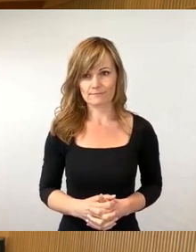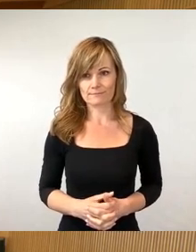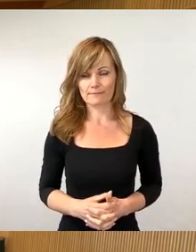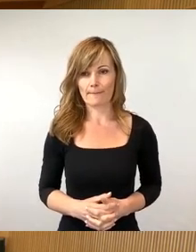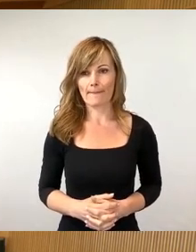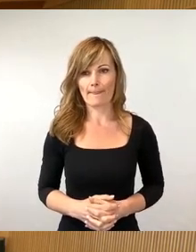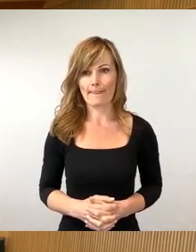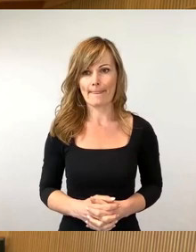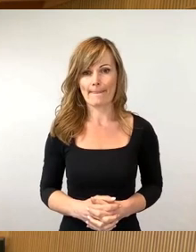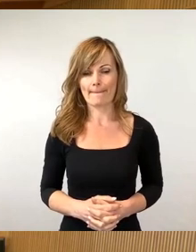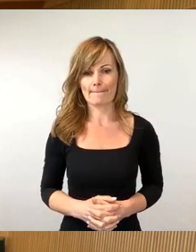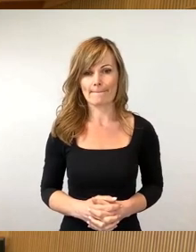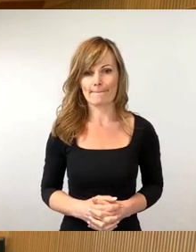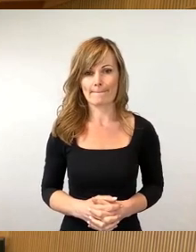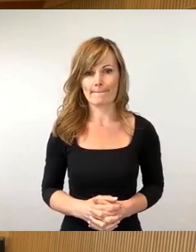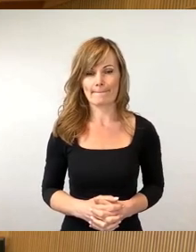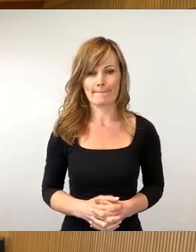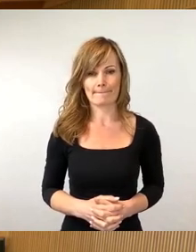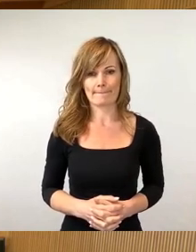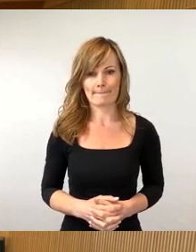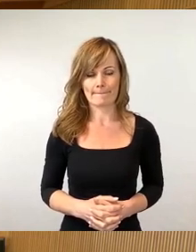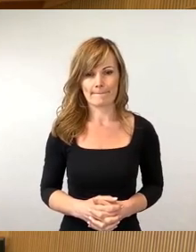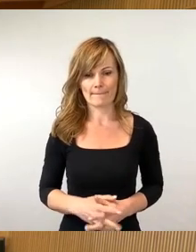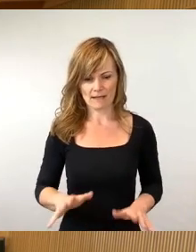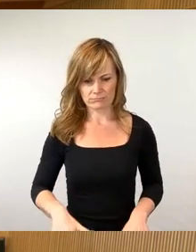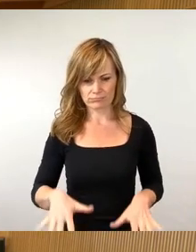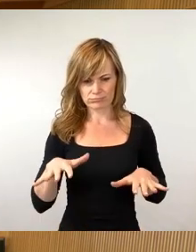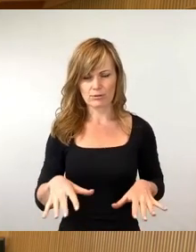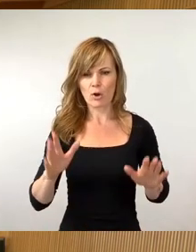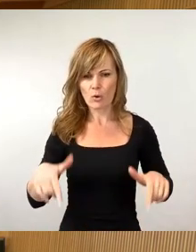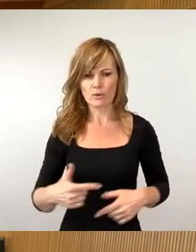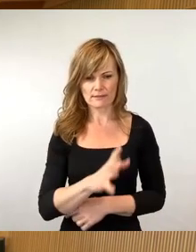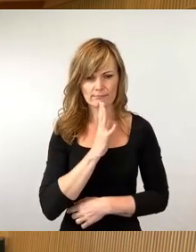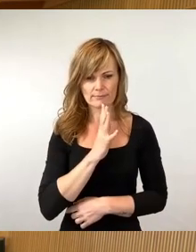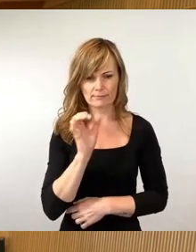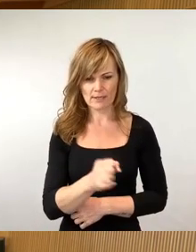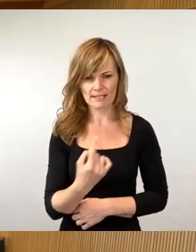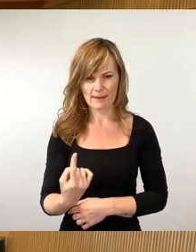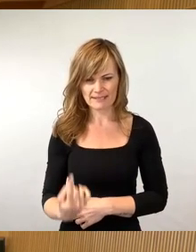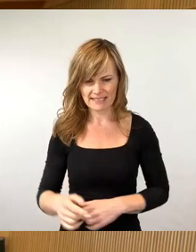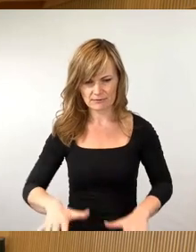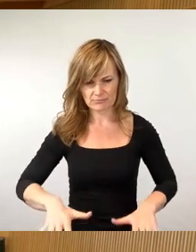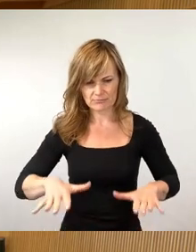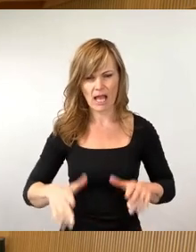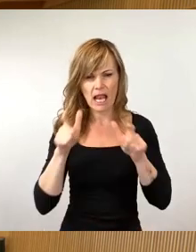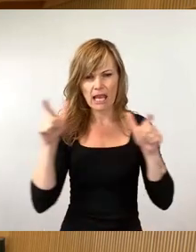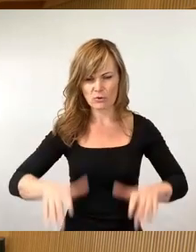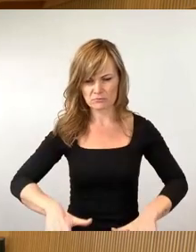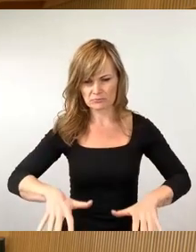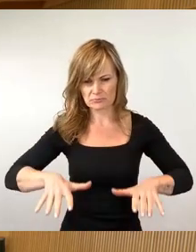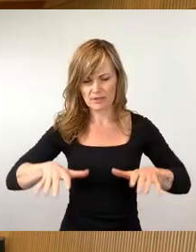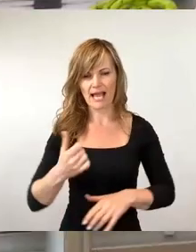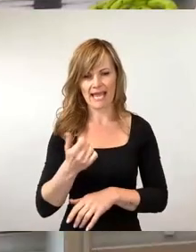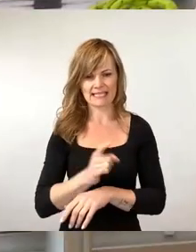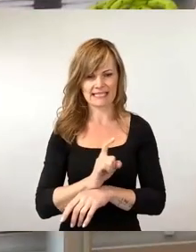Normalerweise kann man auch schon losreden, wenn man das hochfährt, aber das Gerät hier vorne macht mittlerweile so eine Geräuschkulisse, dass ich jetzt kurz die Sekunde habe vergehen